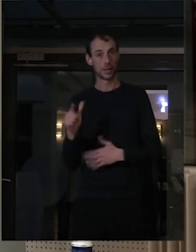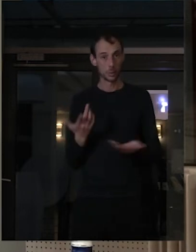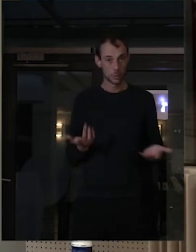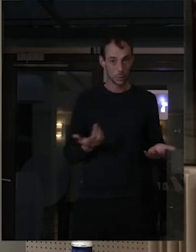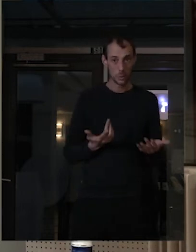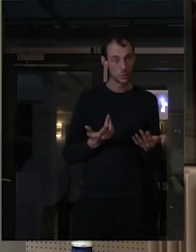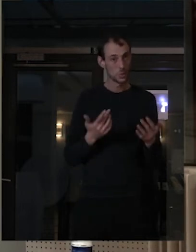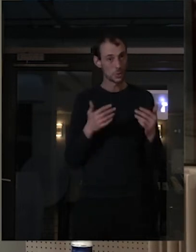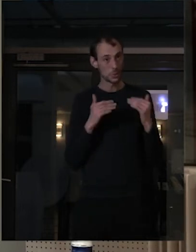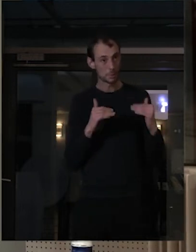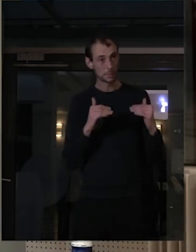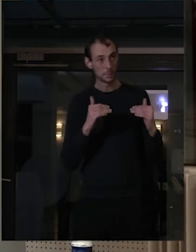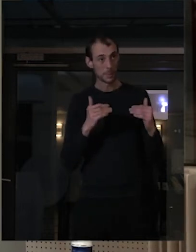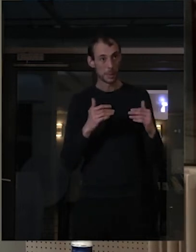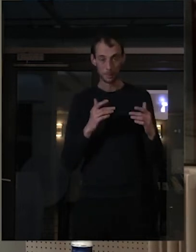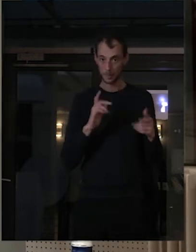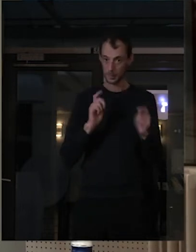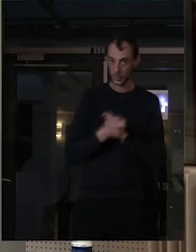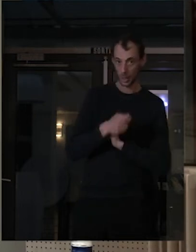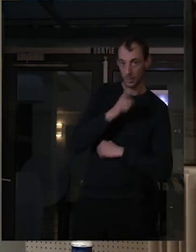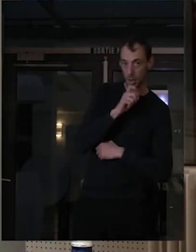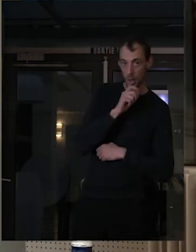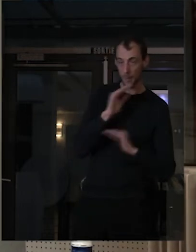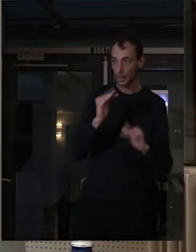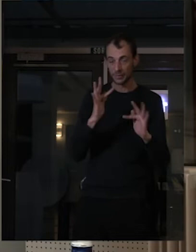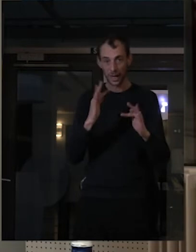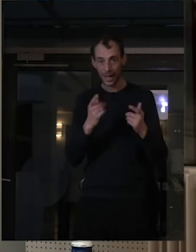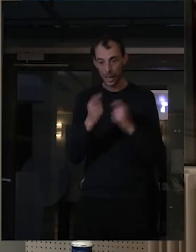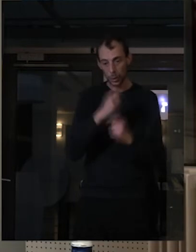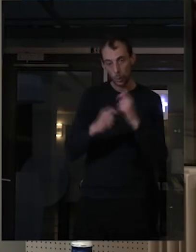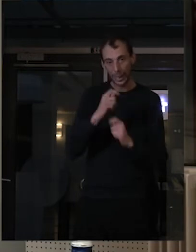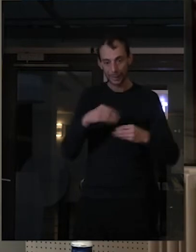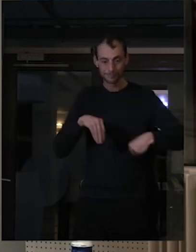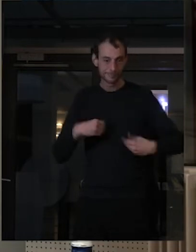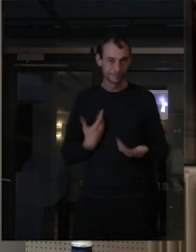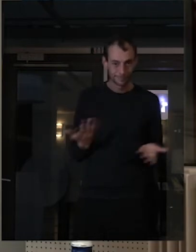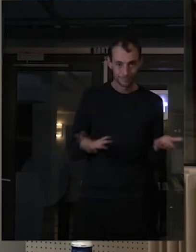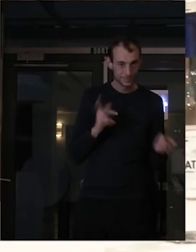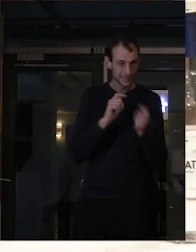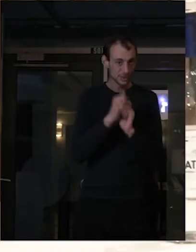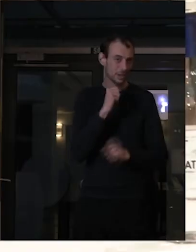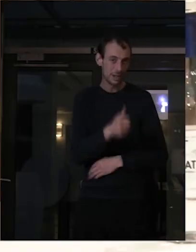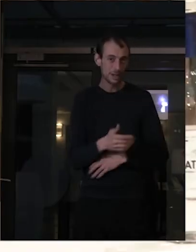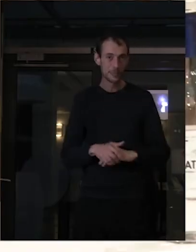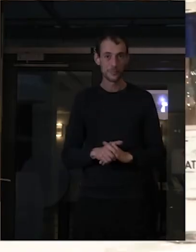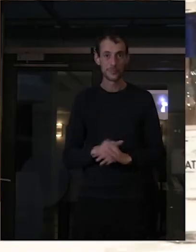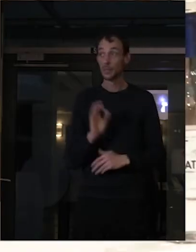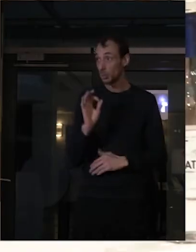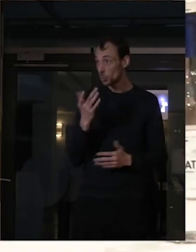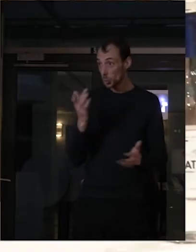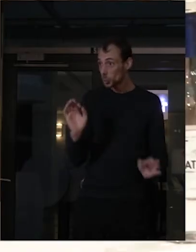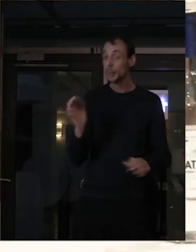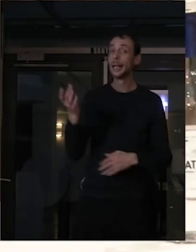niveau, des marques, au niveau du commerce. Oui. Mais en fait, ce que tu disais tout à l'heure, le fait de